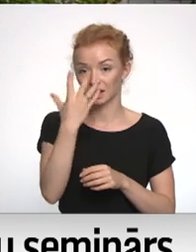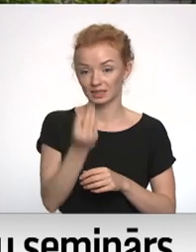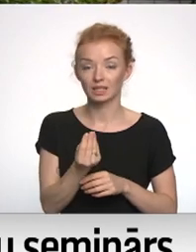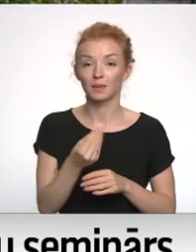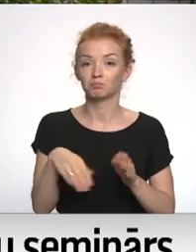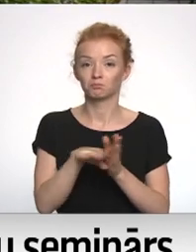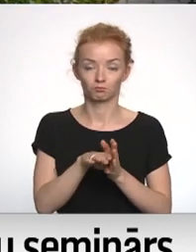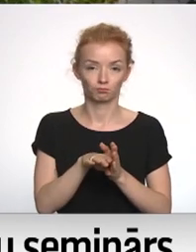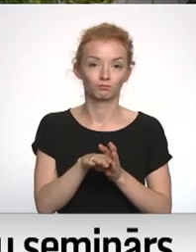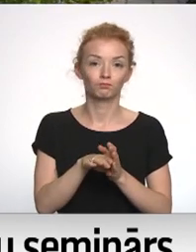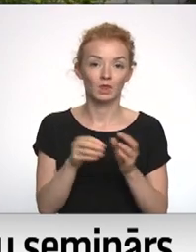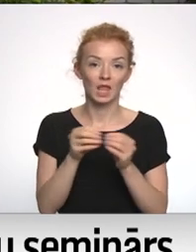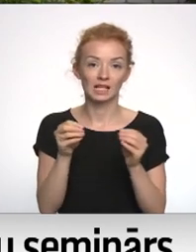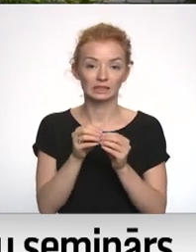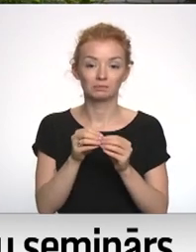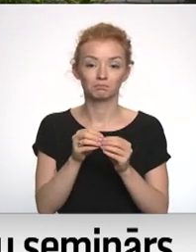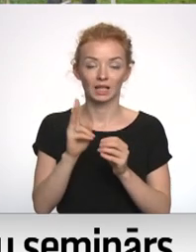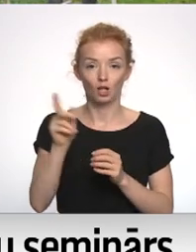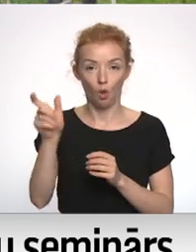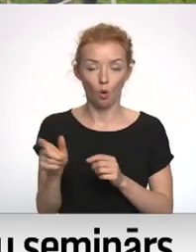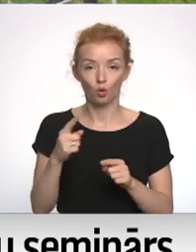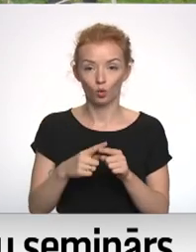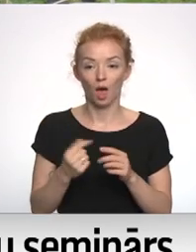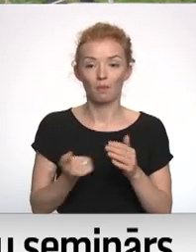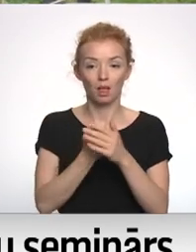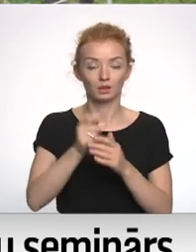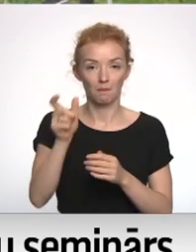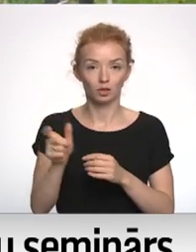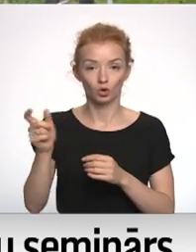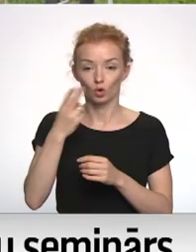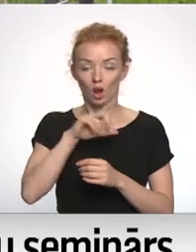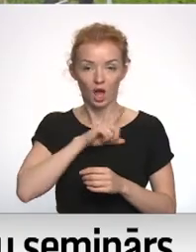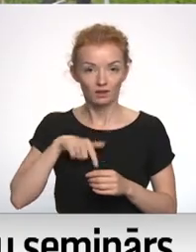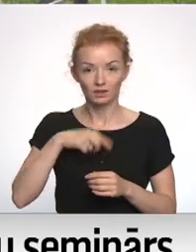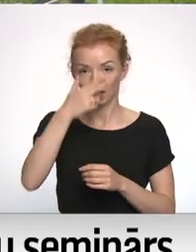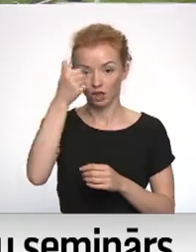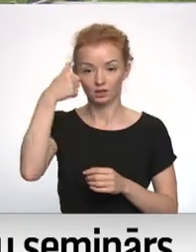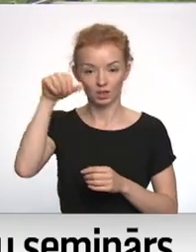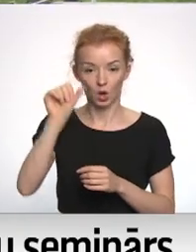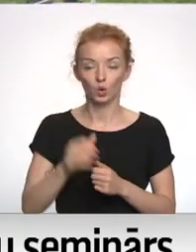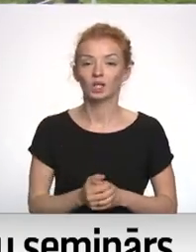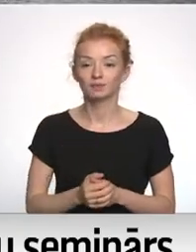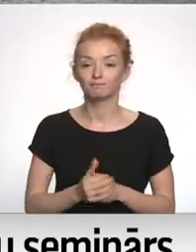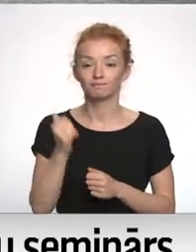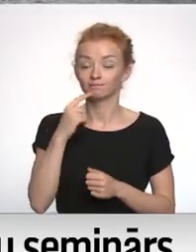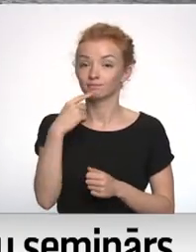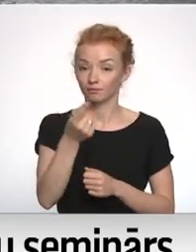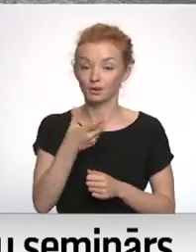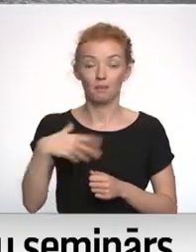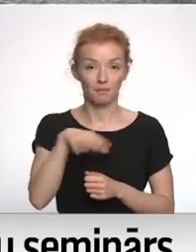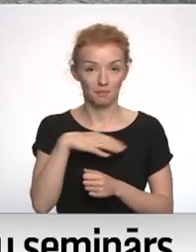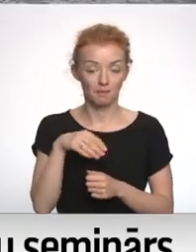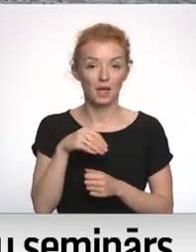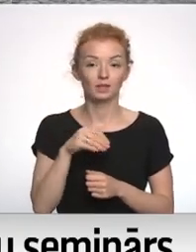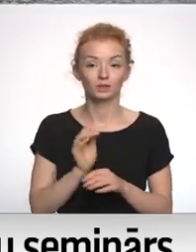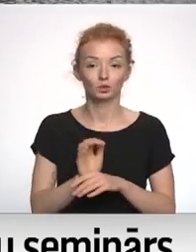5 dienas, piedalās vairāk nekā 10 kinologi un viņu atbalsta personas no Latvijas, Lietuvas un Igaunijas. Nepietiek ar to, kad mēs